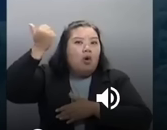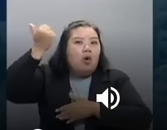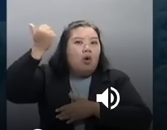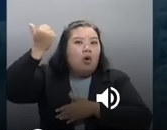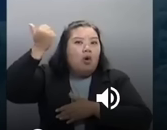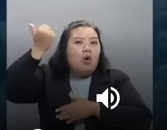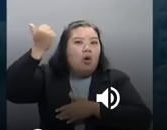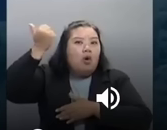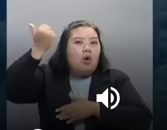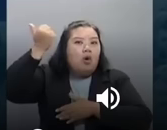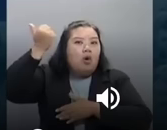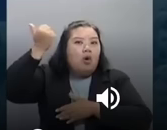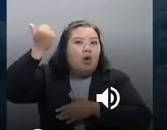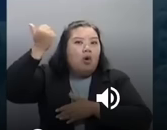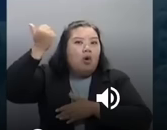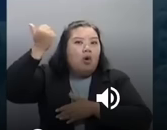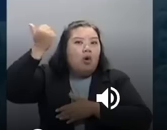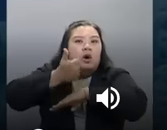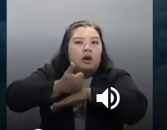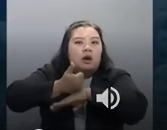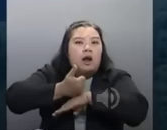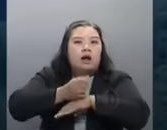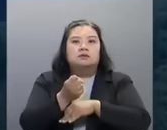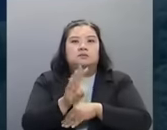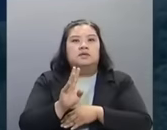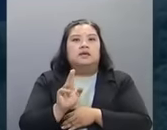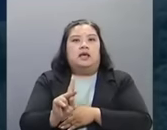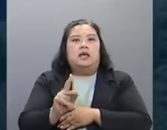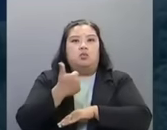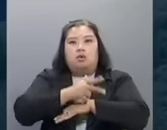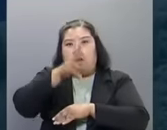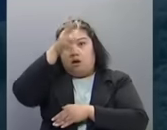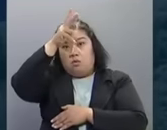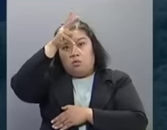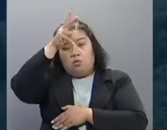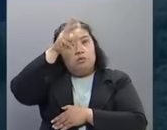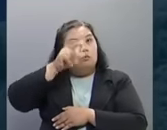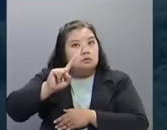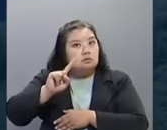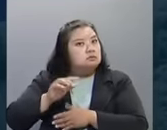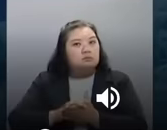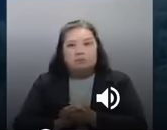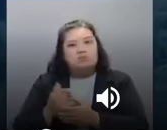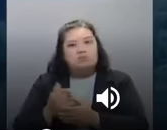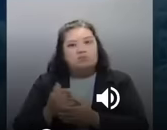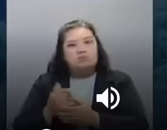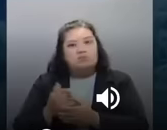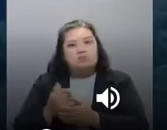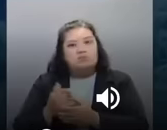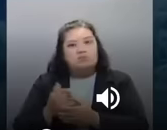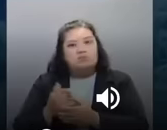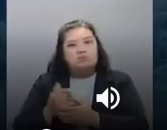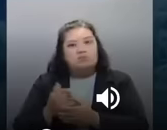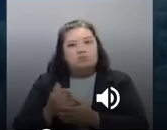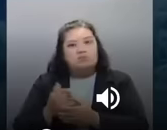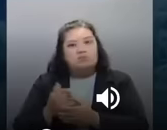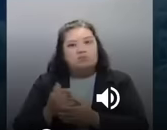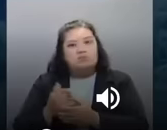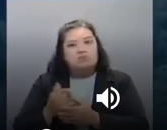วดาสิสิผ่านนี่โอตะกือคุณดอเพลเนี่ยหรอ ซึ่งเป็นกลุ่มมาเฟียที่ใหญ่เป็นอันดับต้นๆของจีนก็ ปัวเว